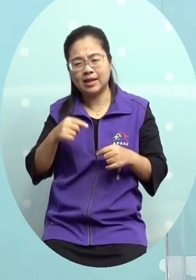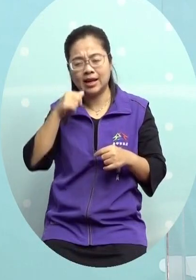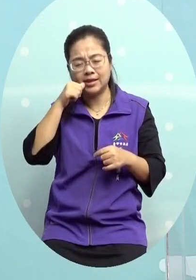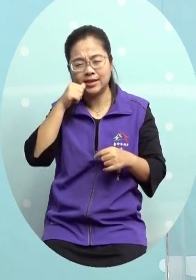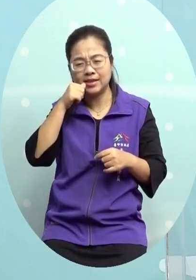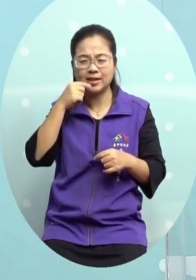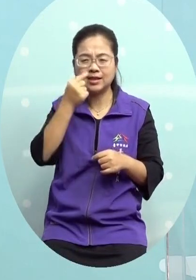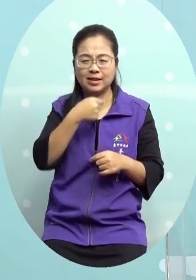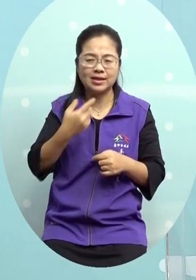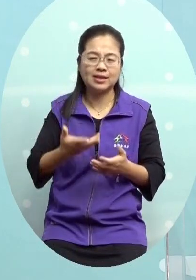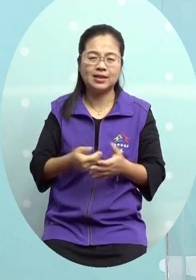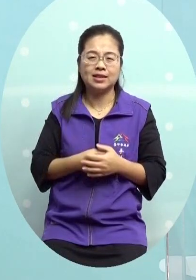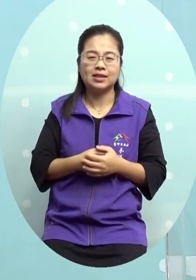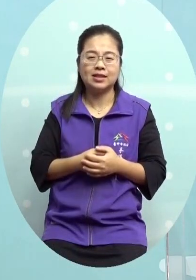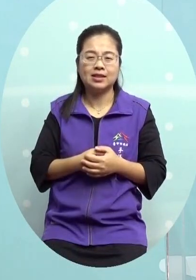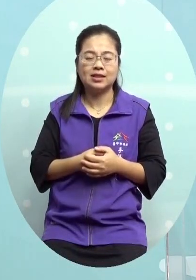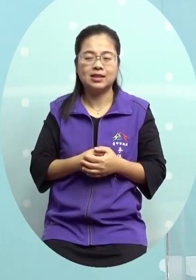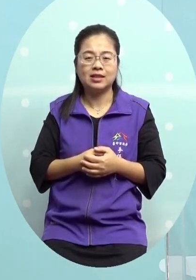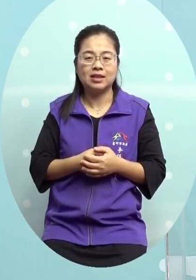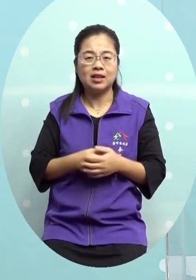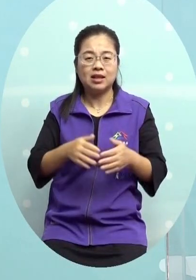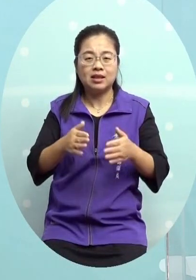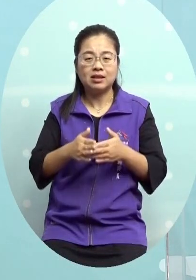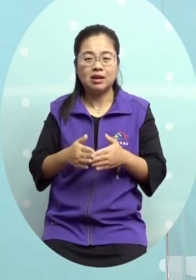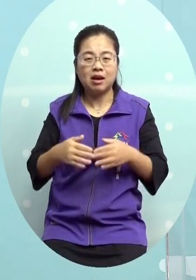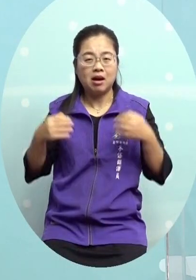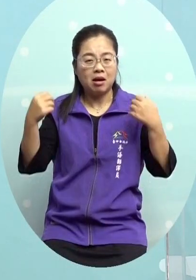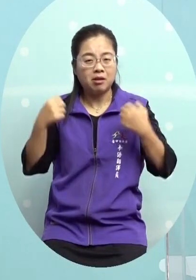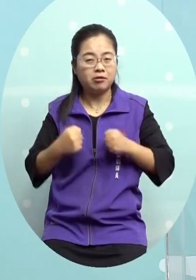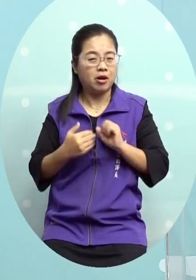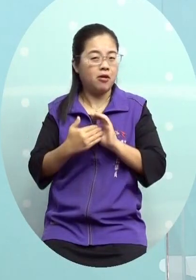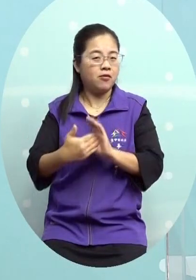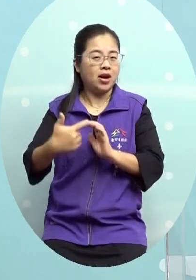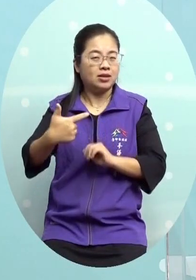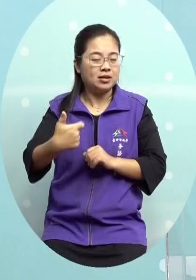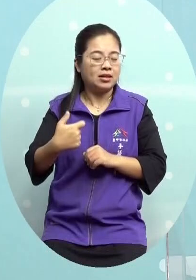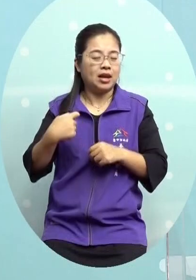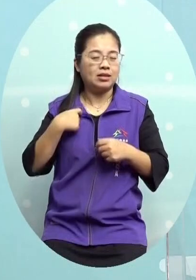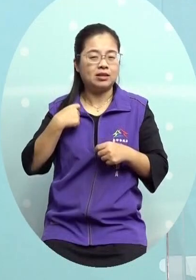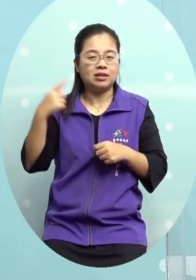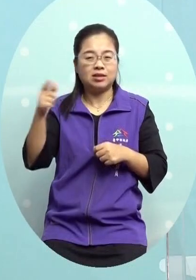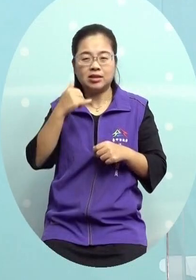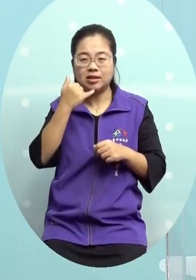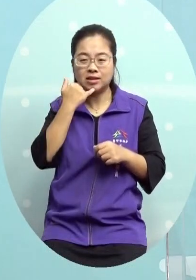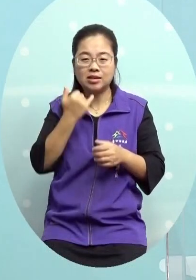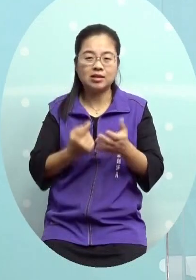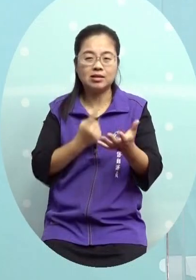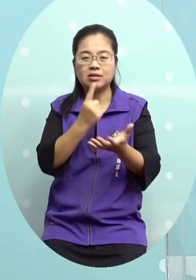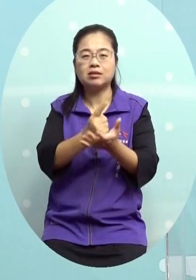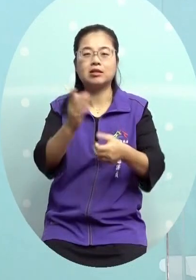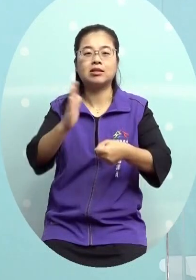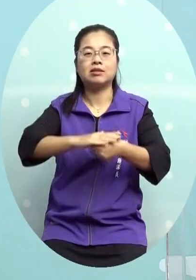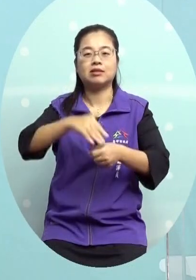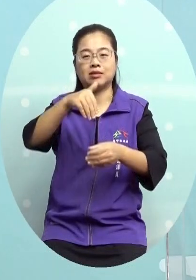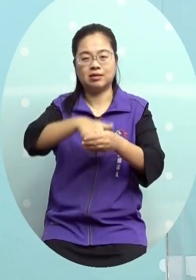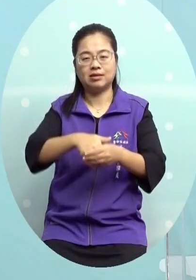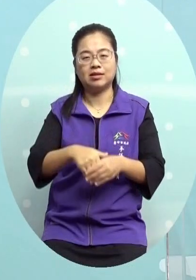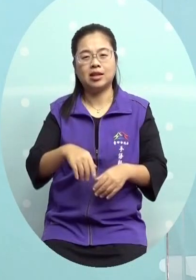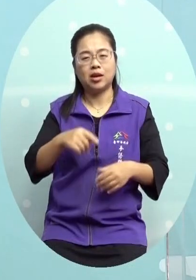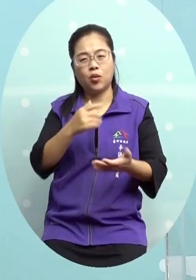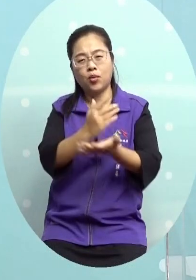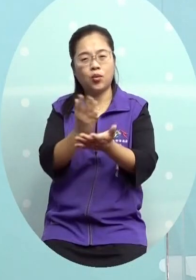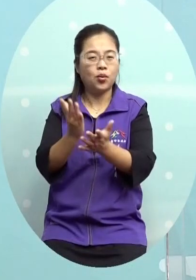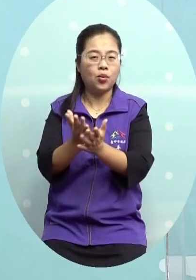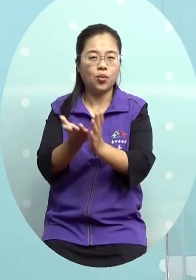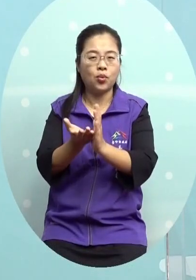嘴，而且还告诉大家说要穿防弹衣才可以来参加第二选区的补选。所以以此种